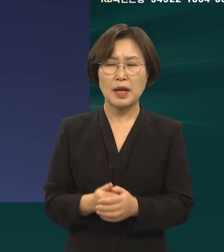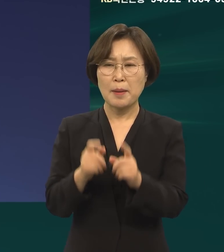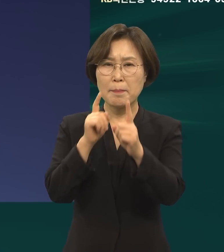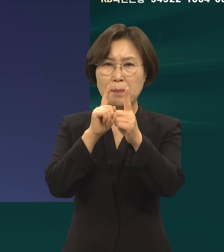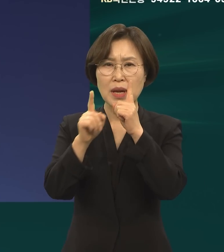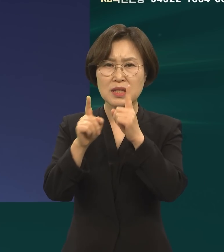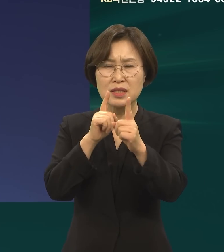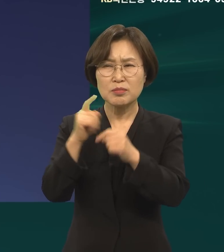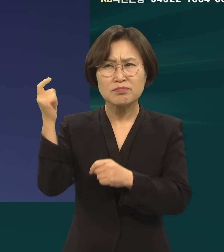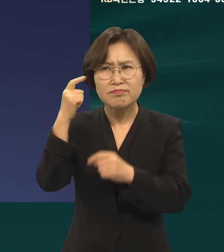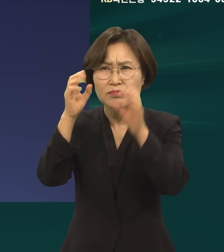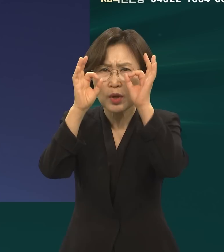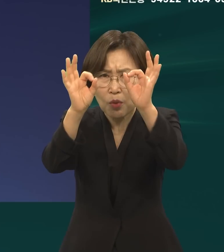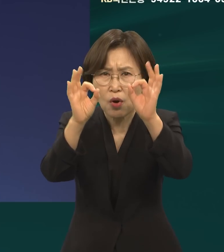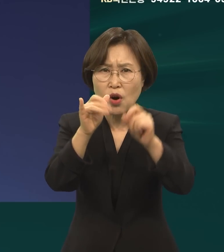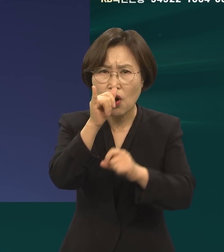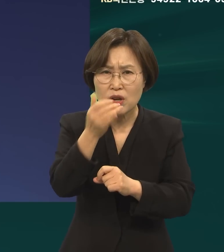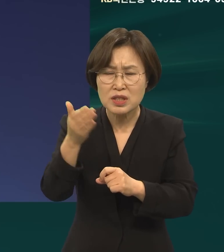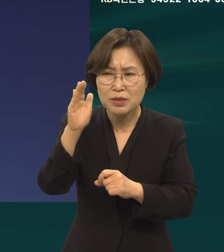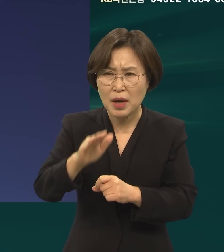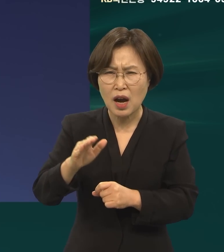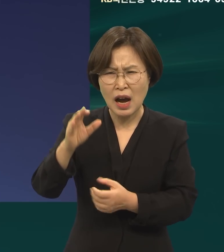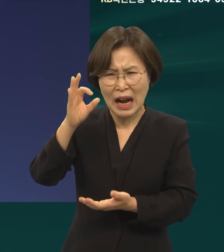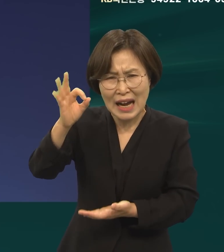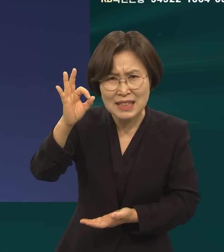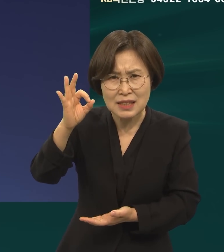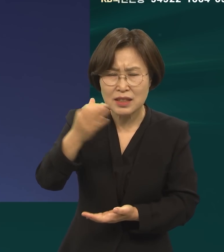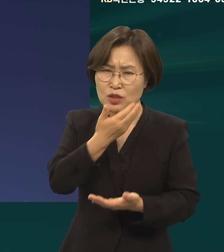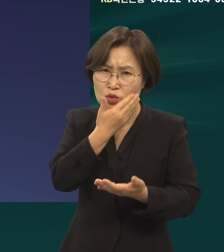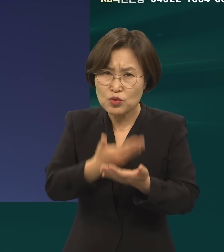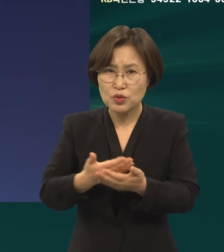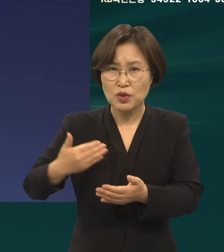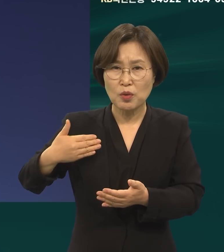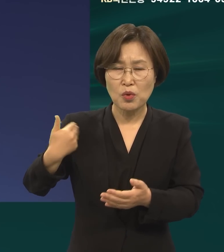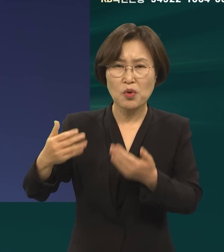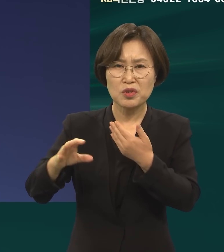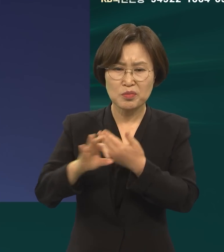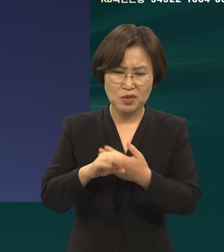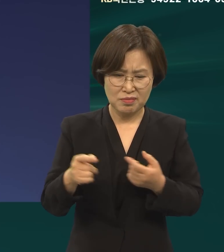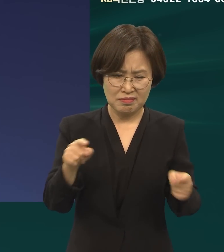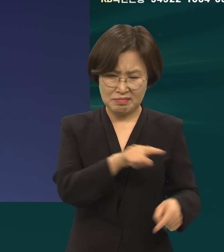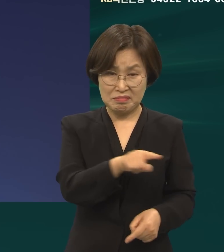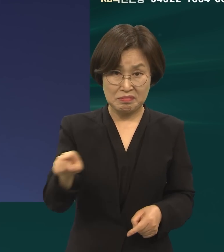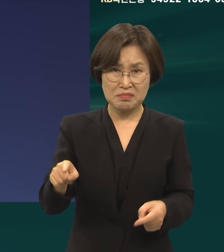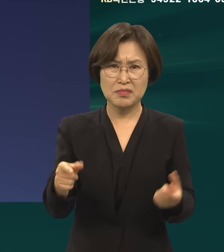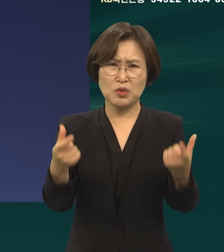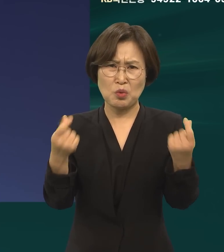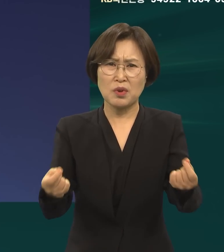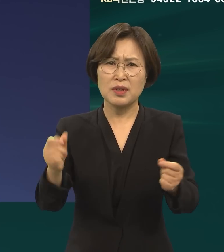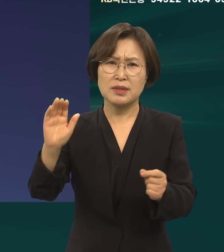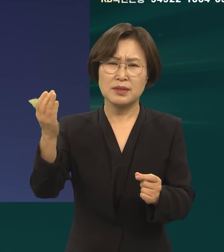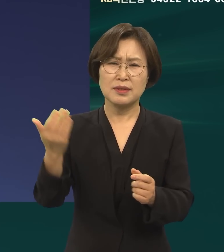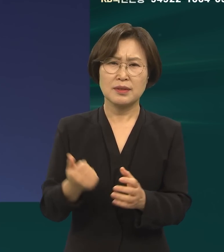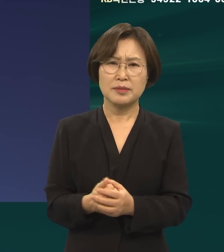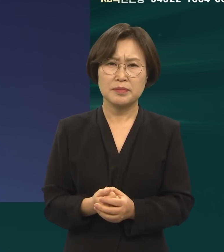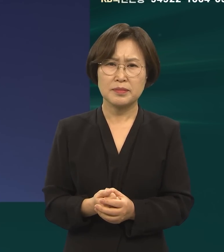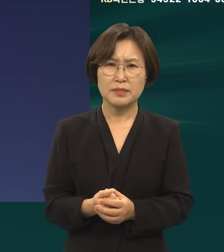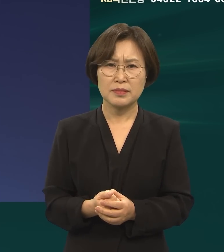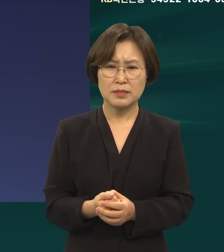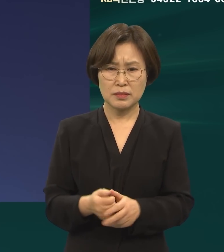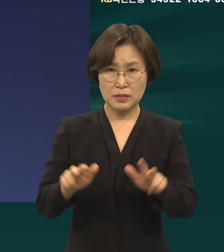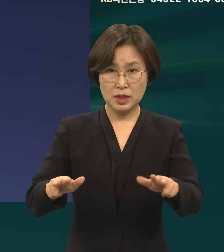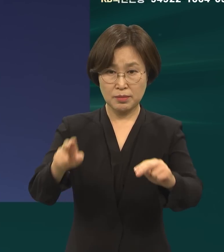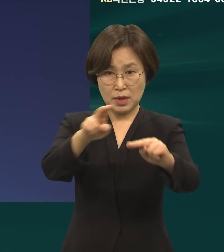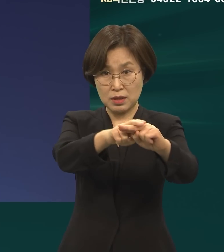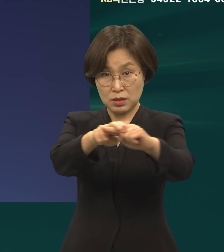말씀을 들어도 가치를 모르면 똑같은 모양이 되는 겁니다. 여기 앉아